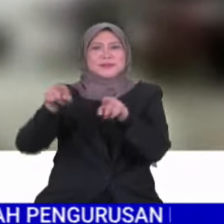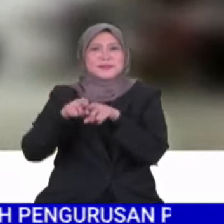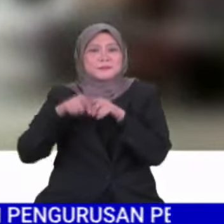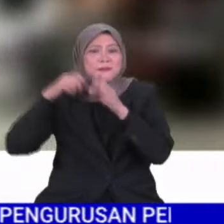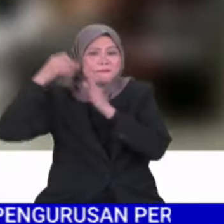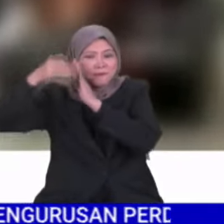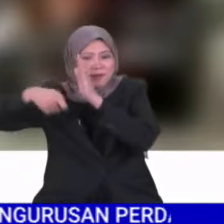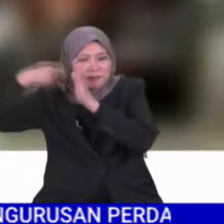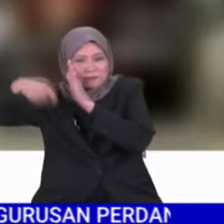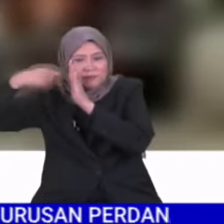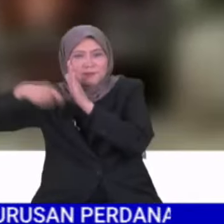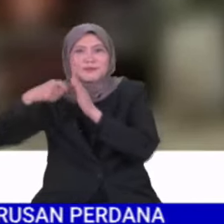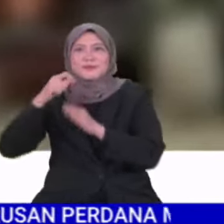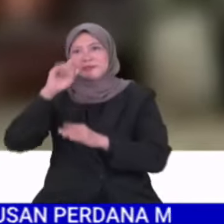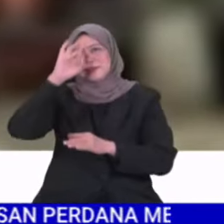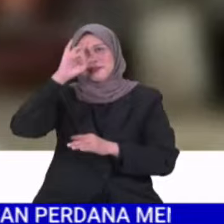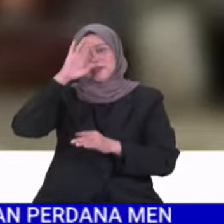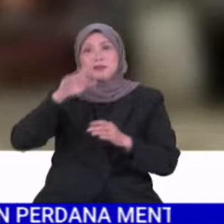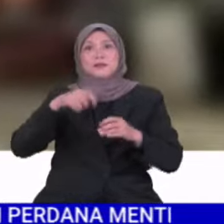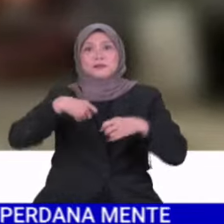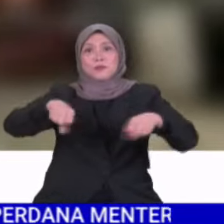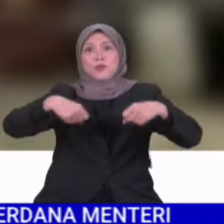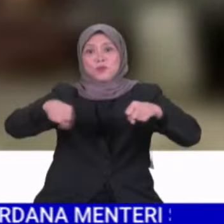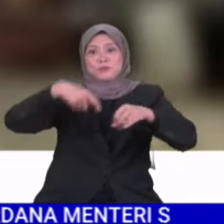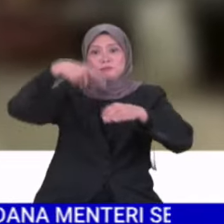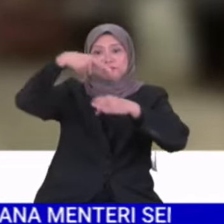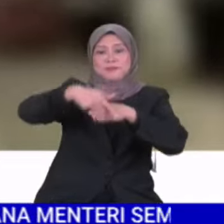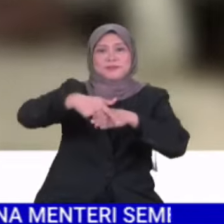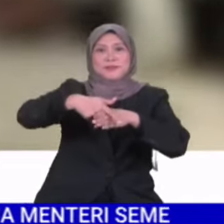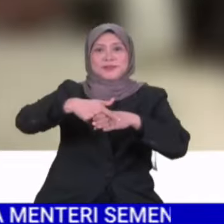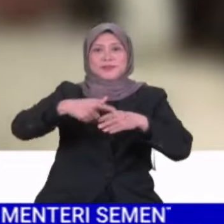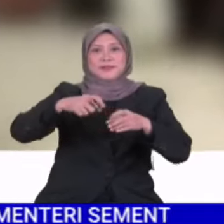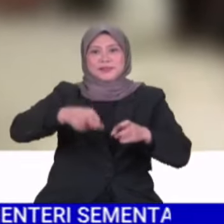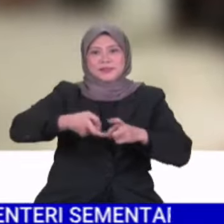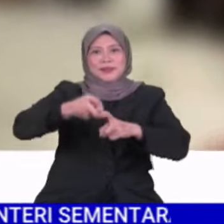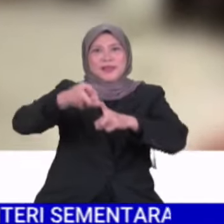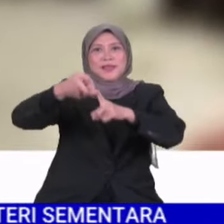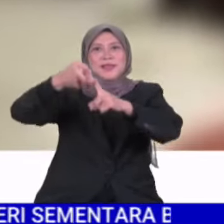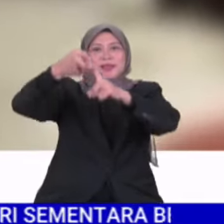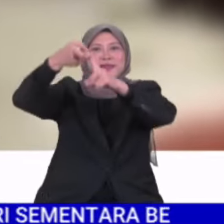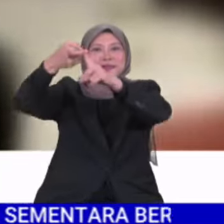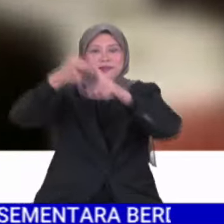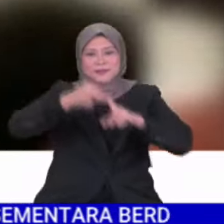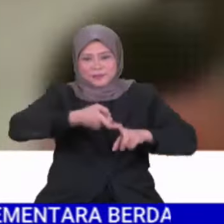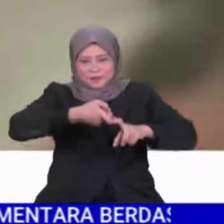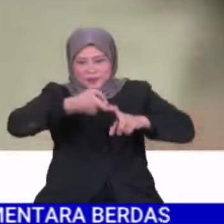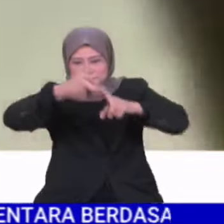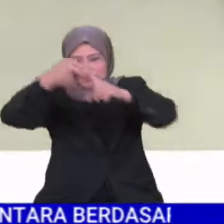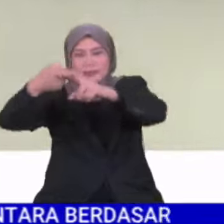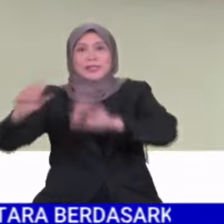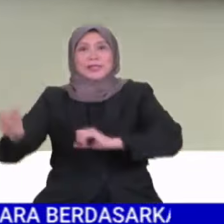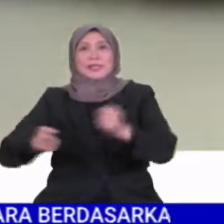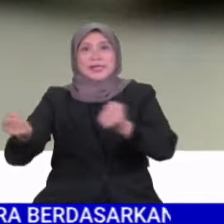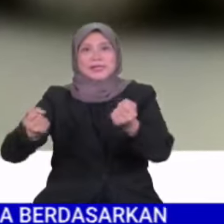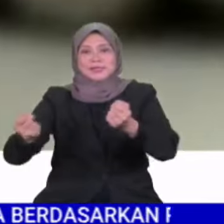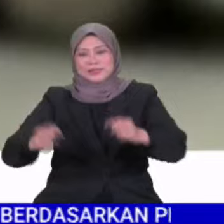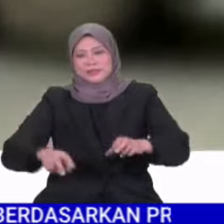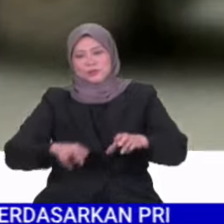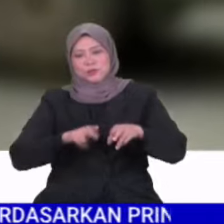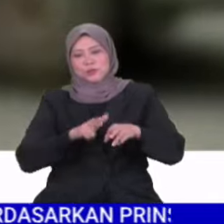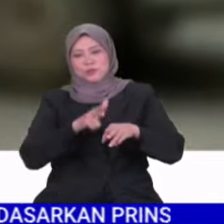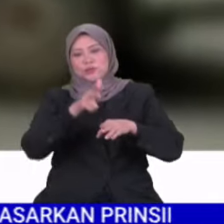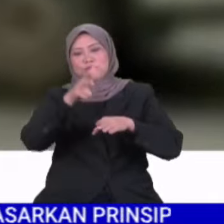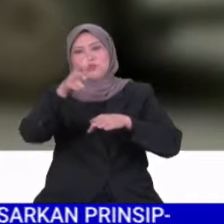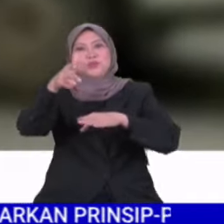Tamil. Pasangan pengantin menunggang sebuah motosikal yang diikat pada kren dan diangkat melepasi sebuah kenderaan SUV.